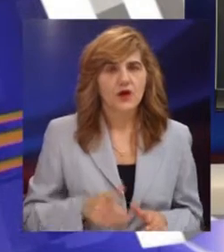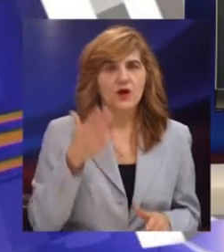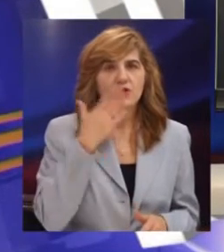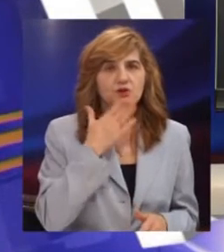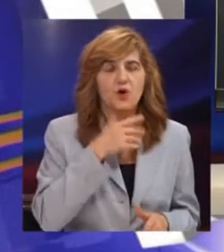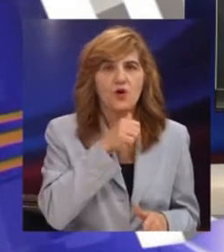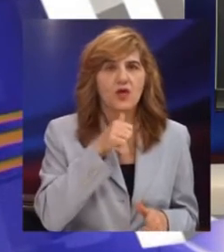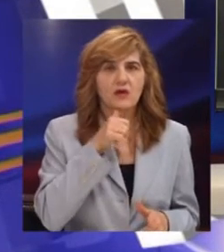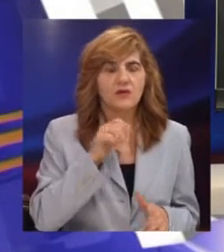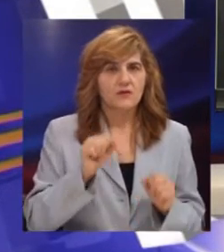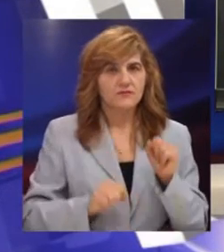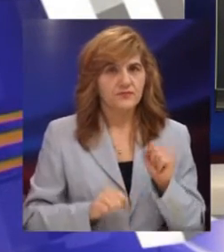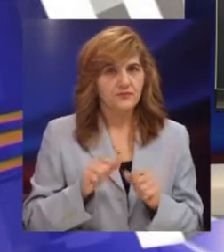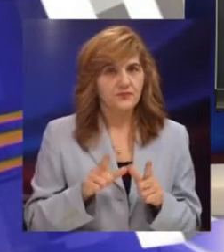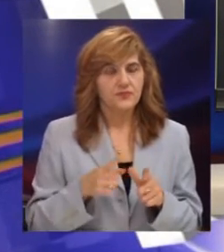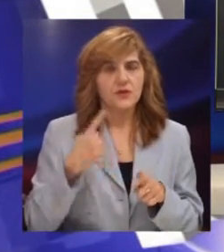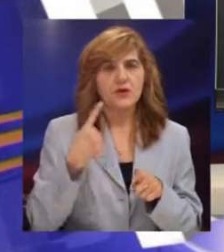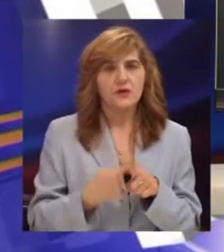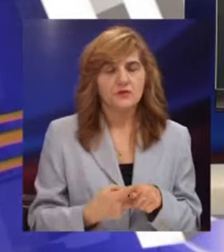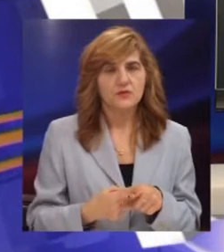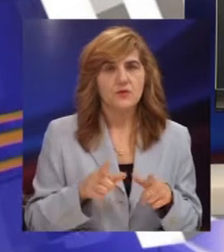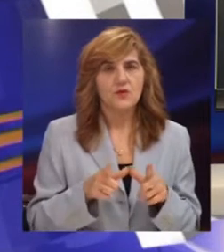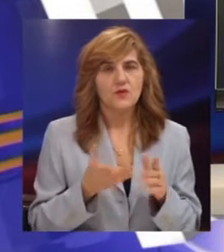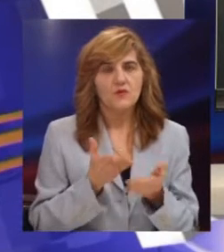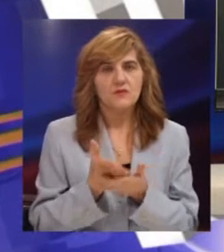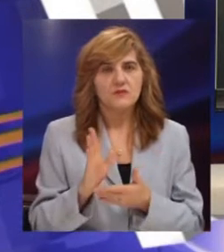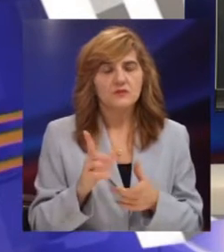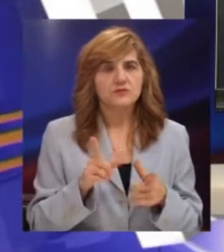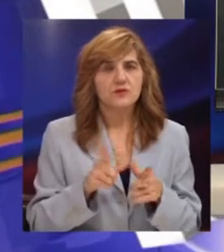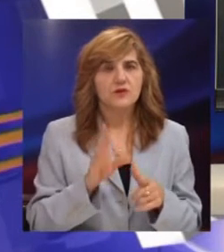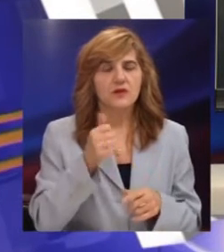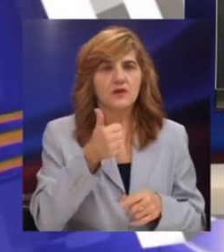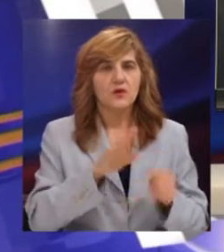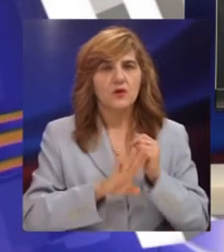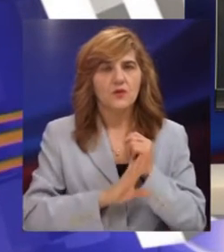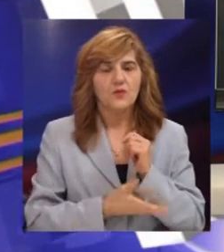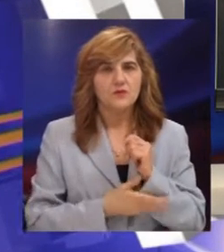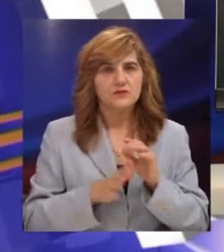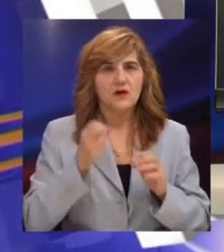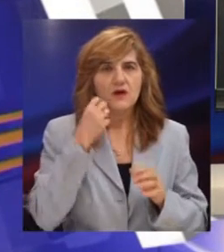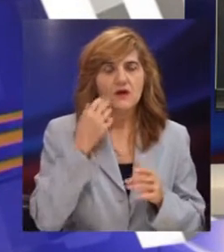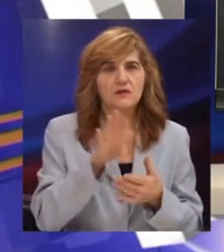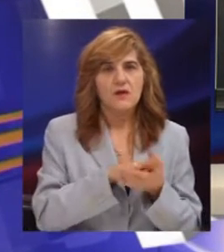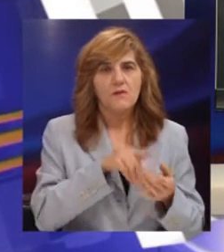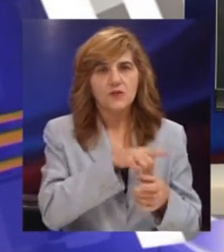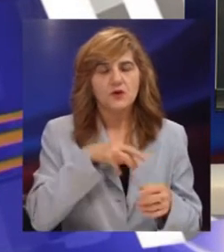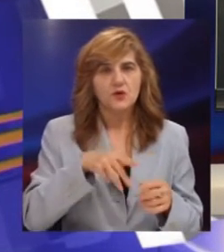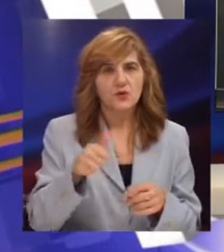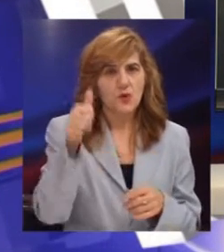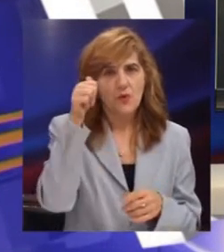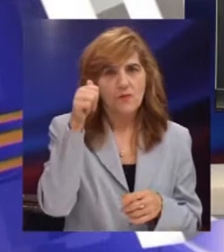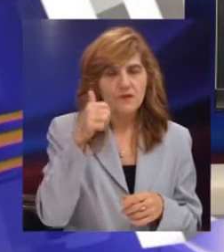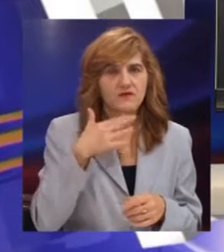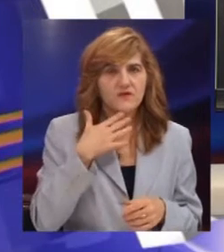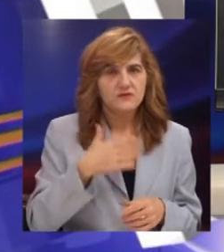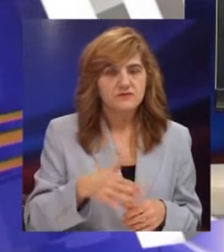Škola je adekvatno odreagovala i ispravno postupala u slučaju učenice Gale Savić već od momenta od kada je učenica pošla u prvi